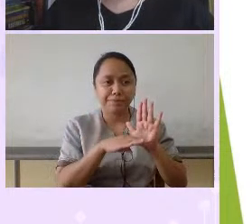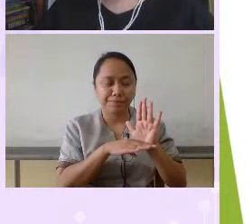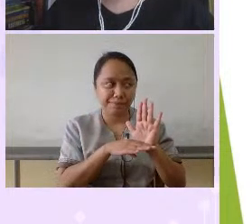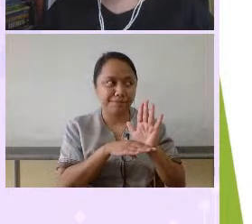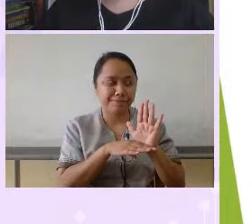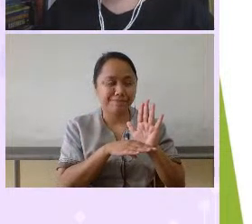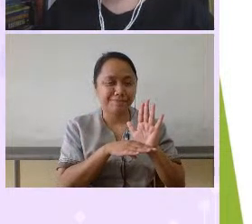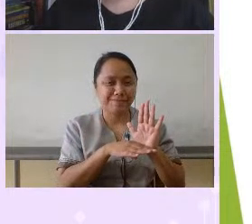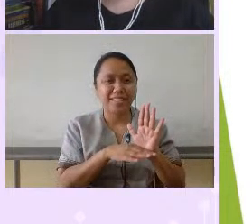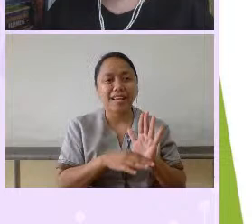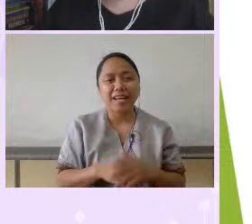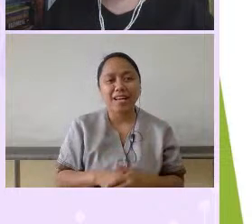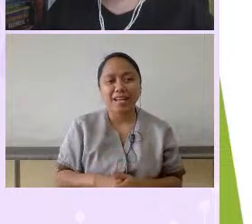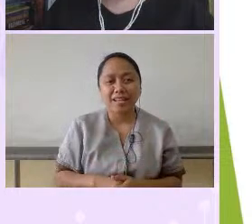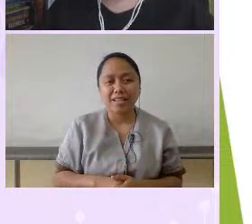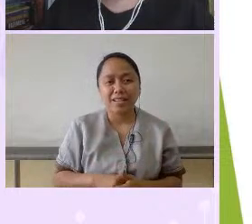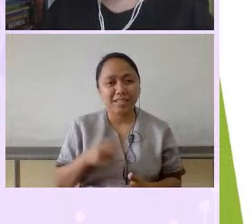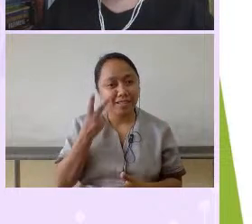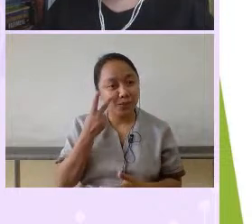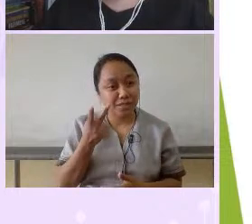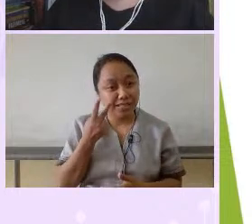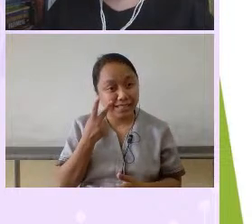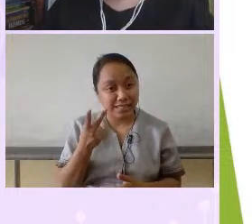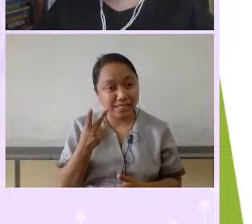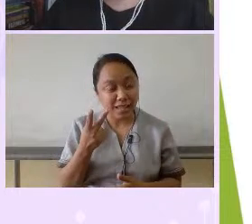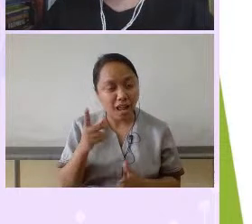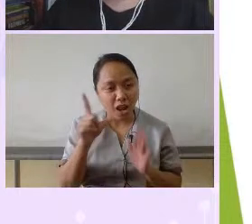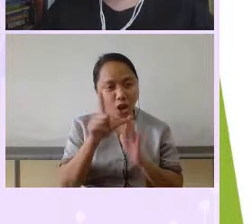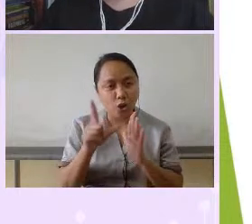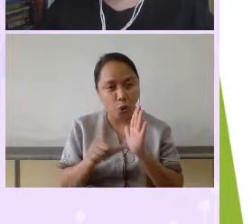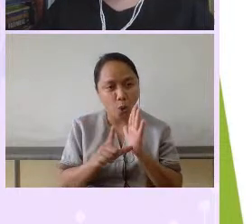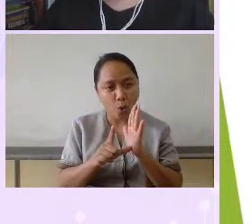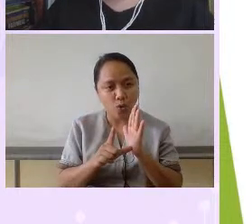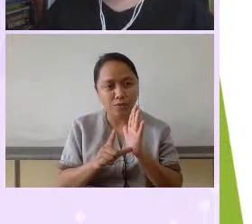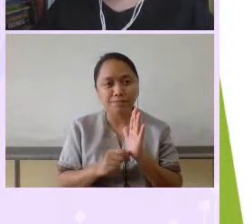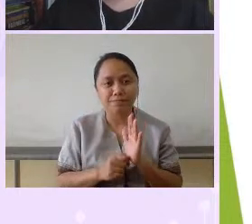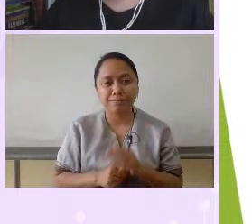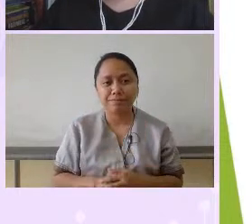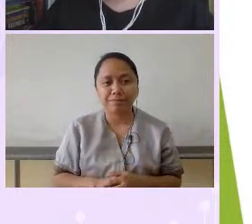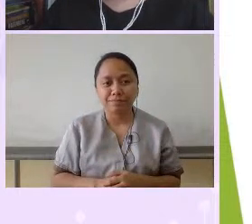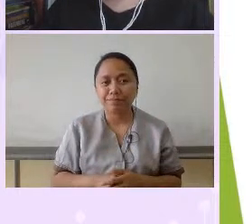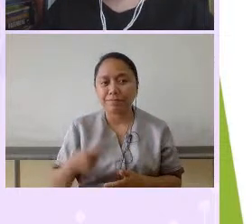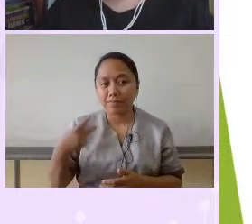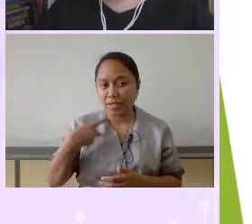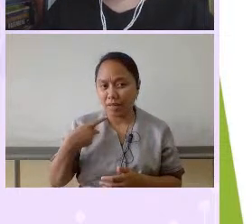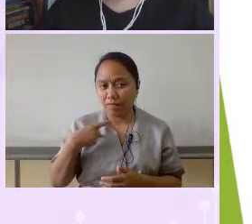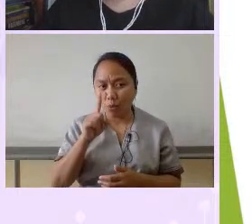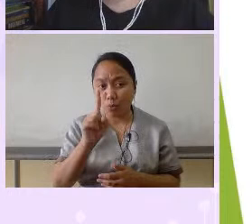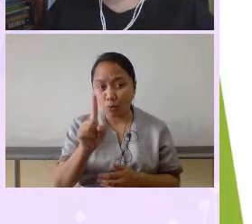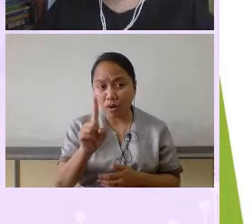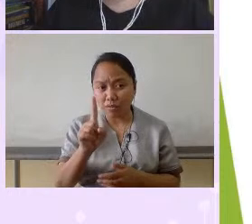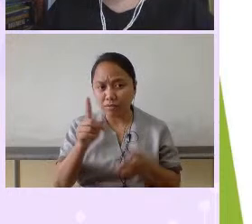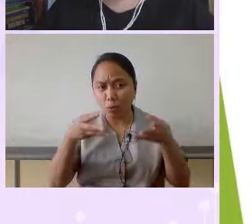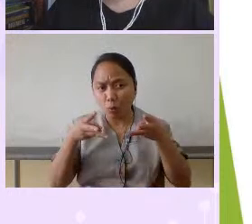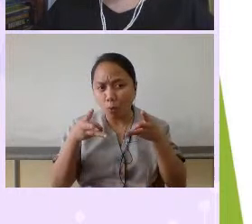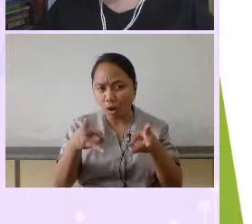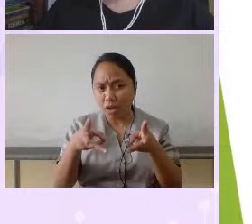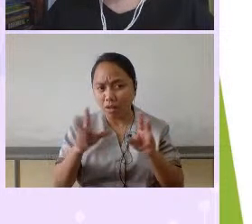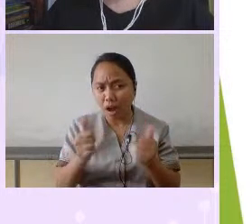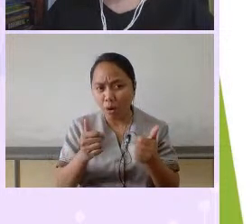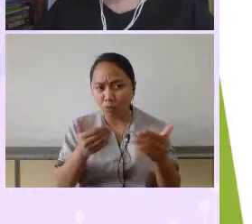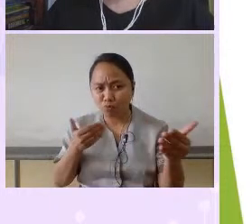dito sa slides na to, na ang isa nga pong paraan para ma-bridge